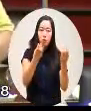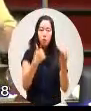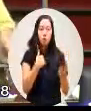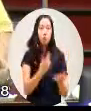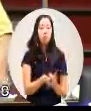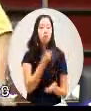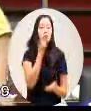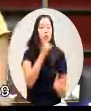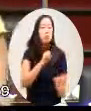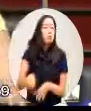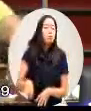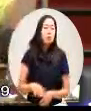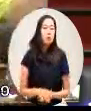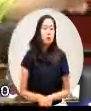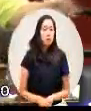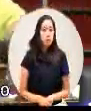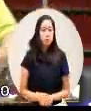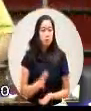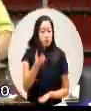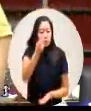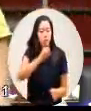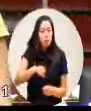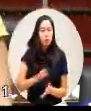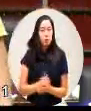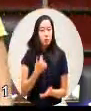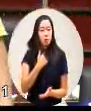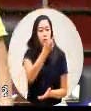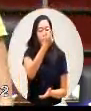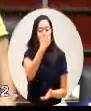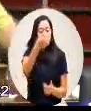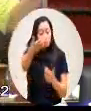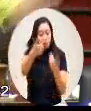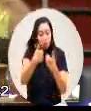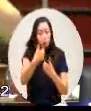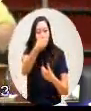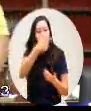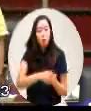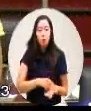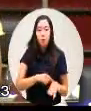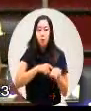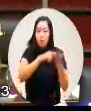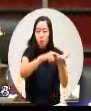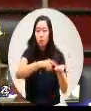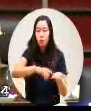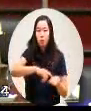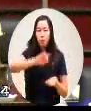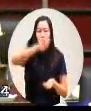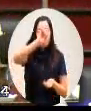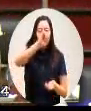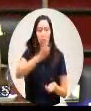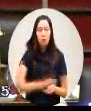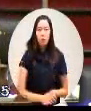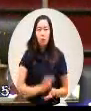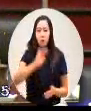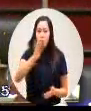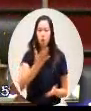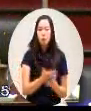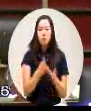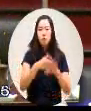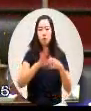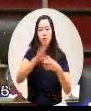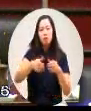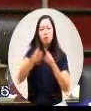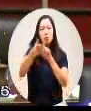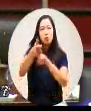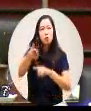放弃言论免责权。可以给我提告，欢迎来告我。但是啊，下底